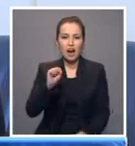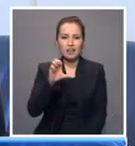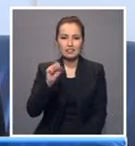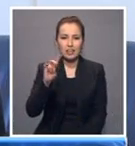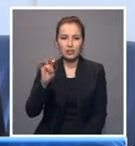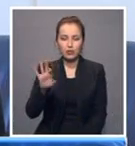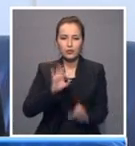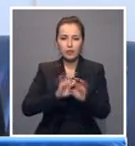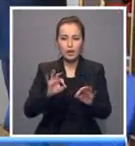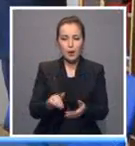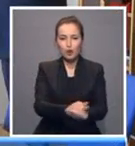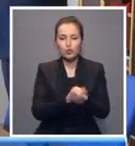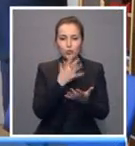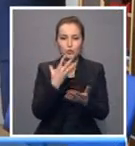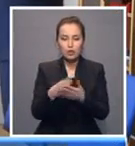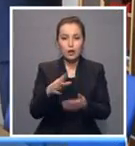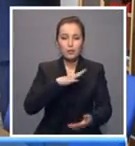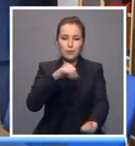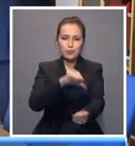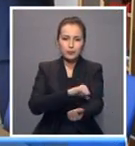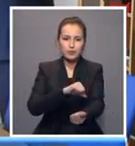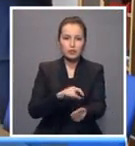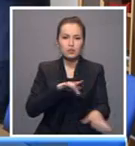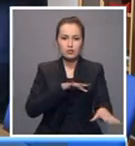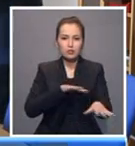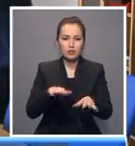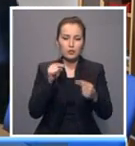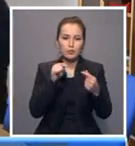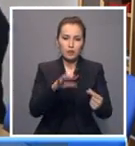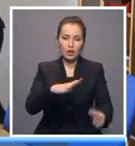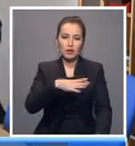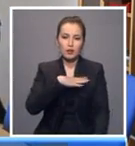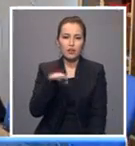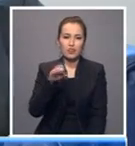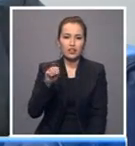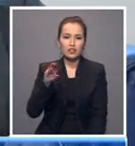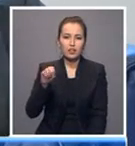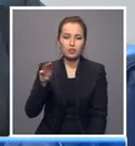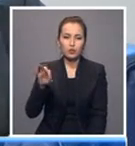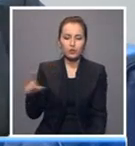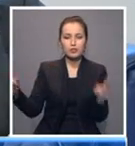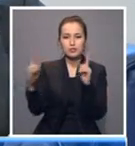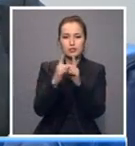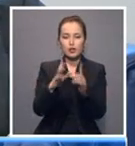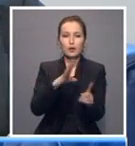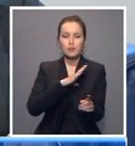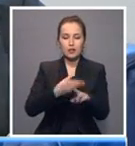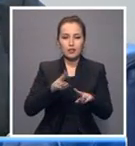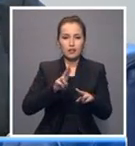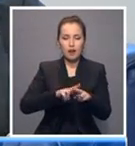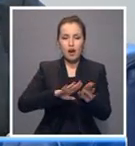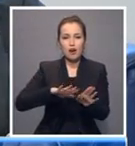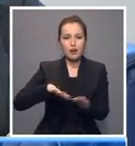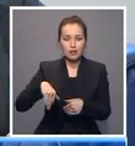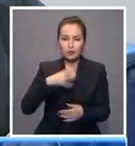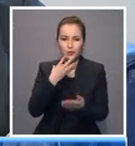ұйымы есірткі және қылмыс жөніндегі басқармасының атқарушы директоры Юрий Федотовпен арнайы кездесті. Артынша өзара